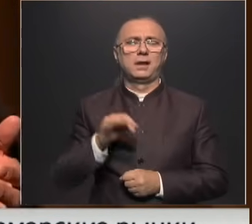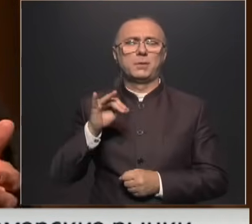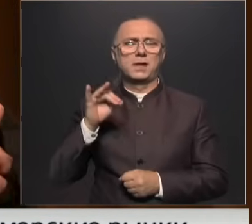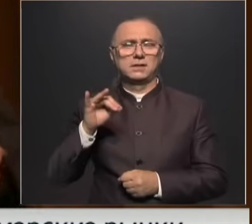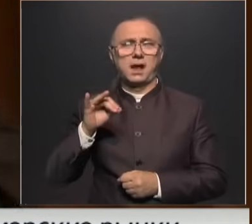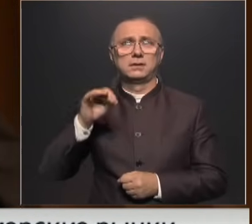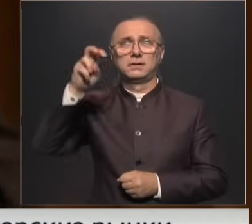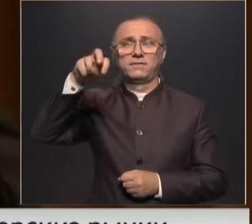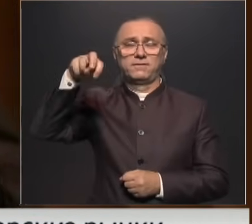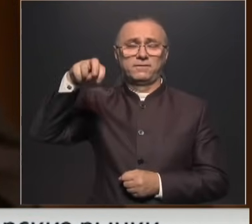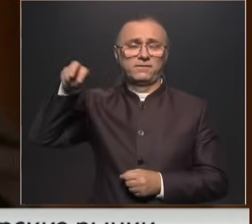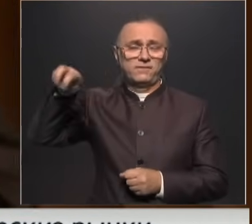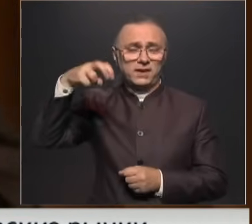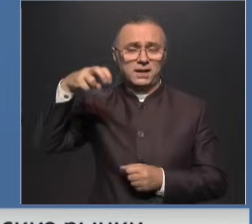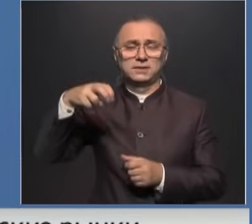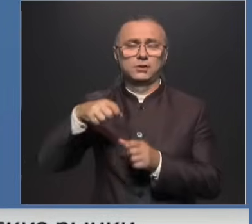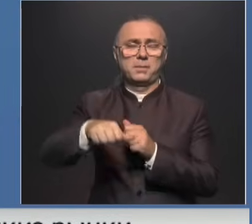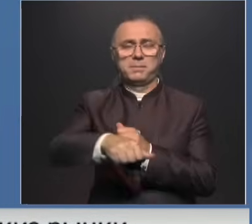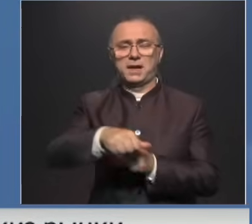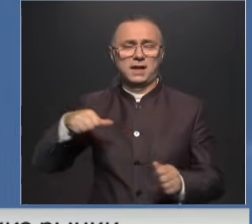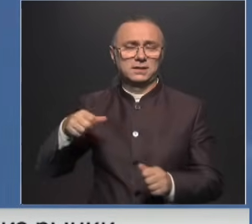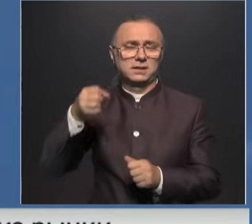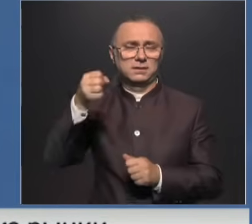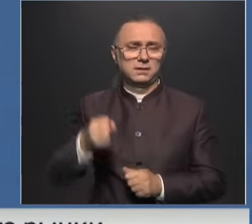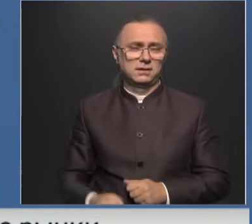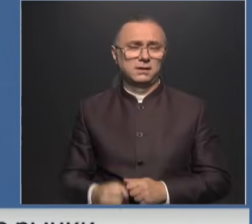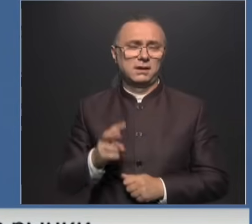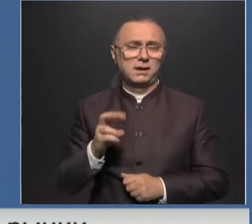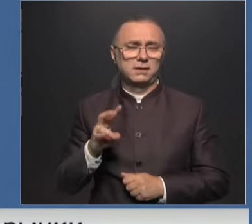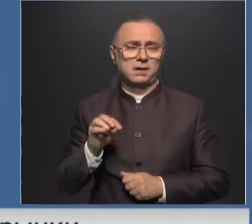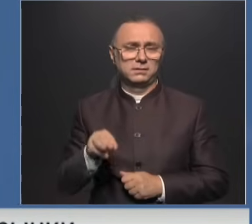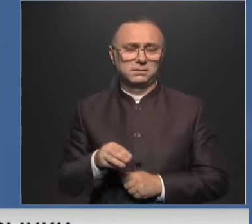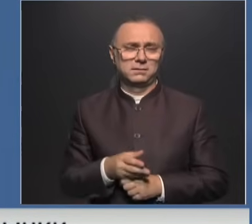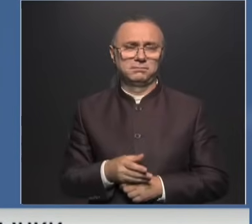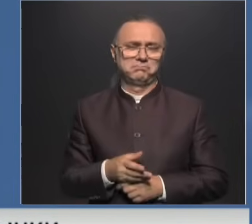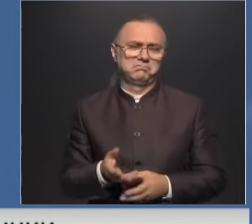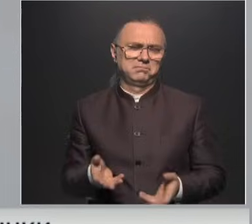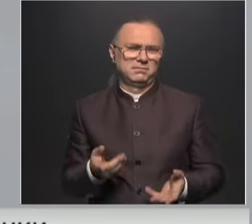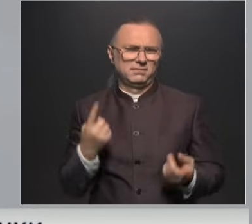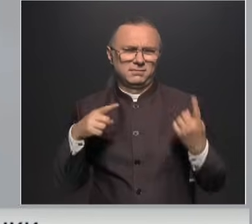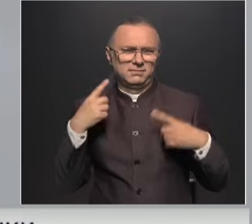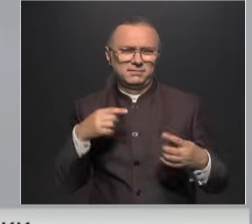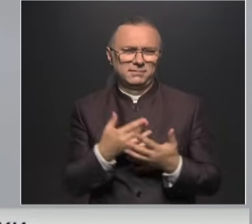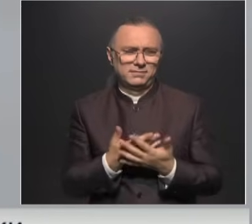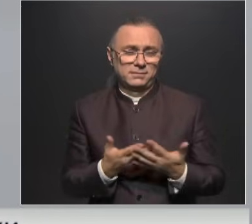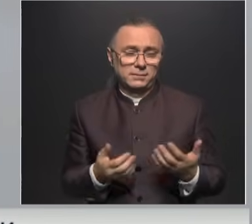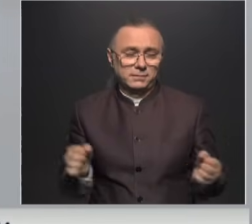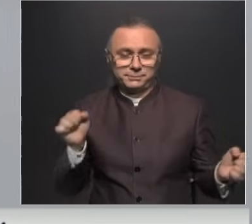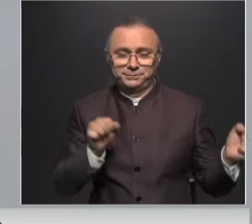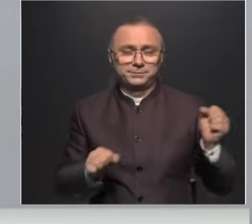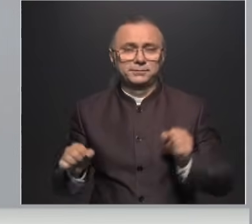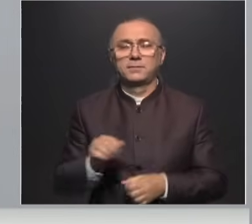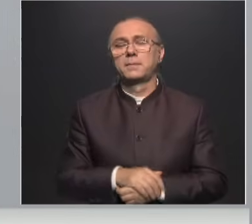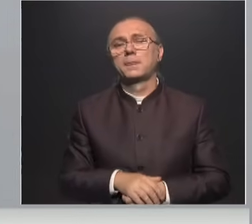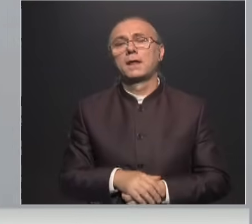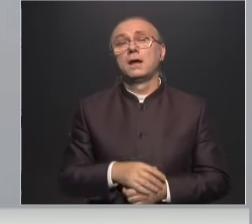Эти истории явно фантастические. Конечно, за НЛО могут принять редко встречающиеся природные,